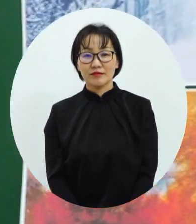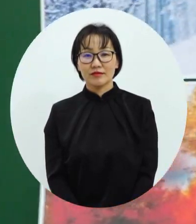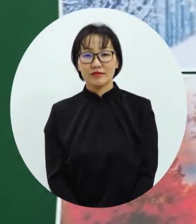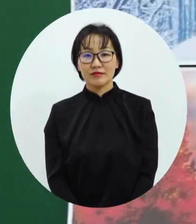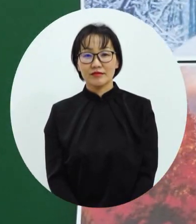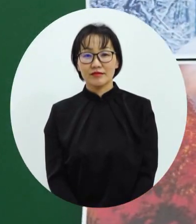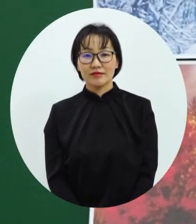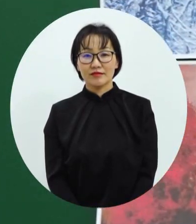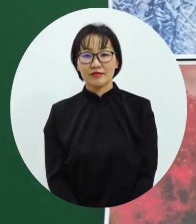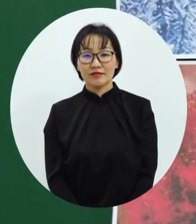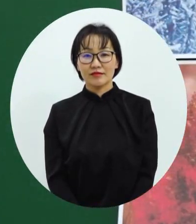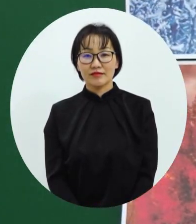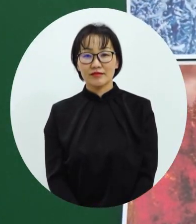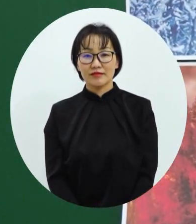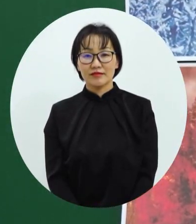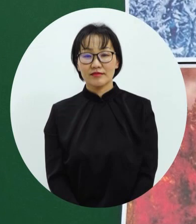Үл.